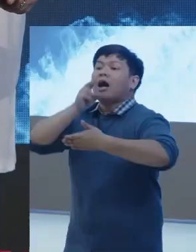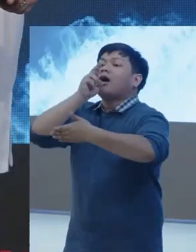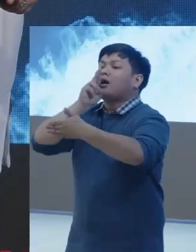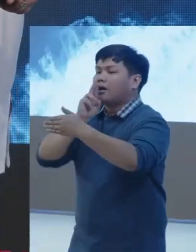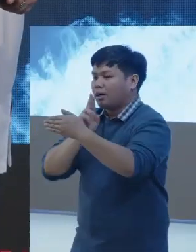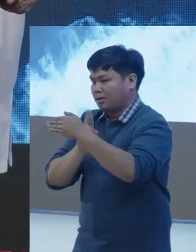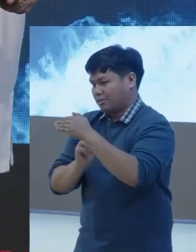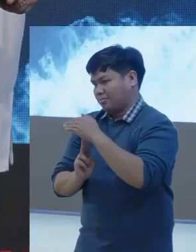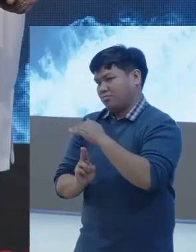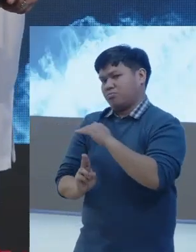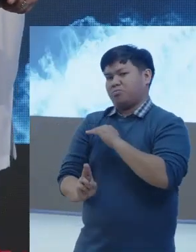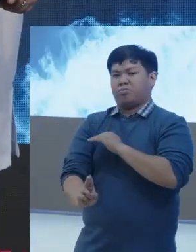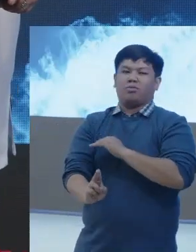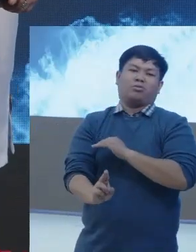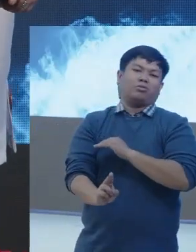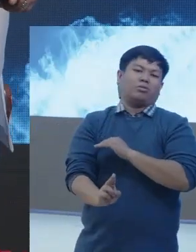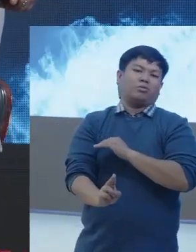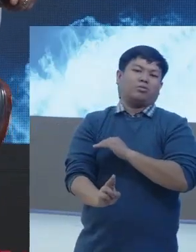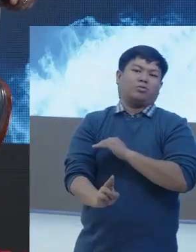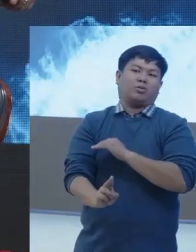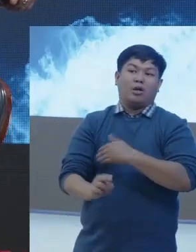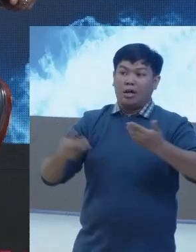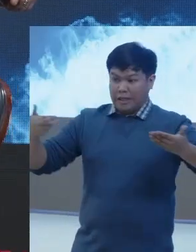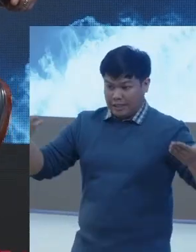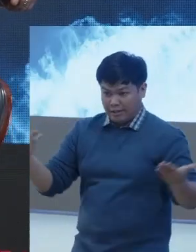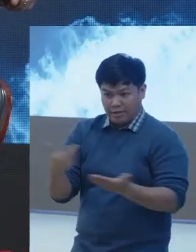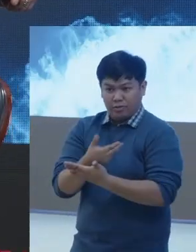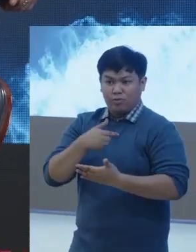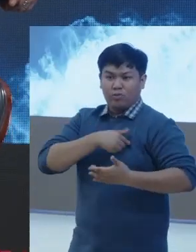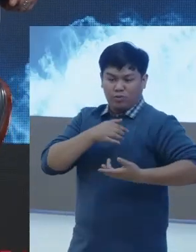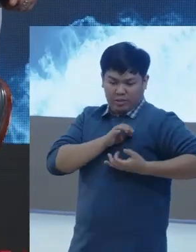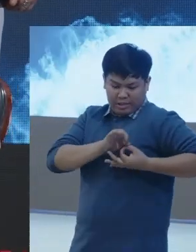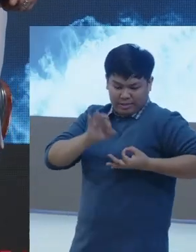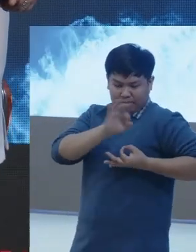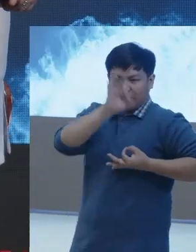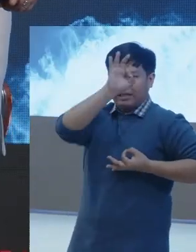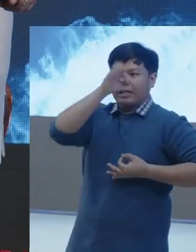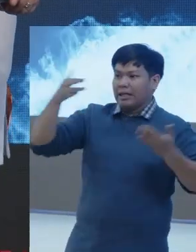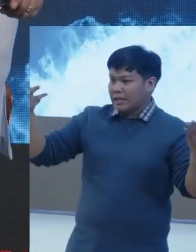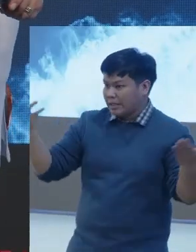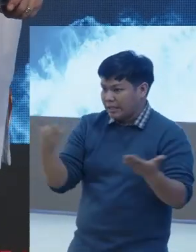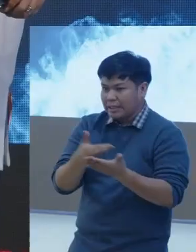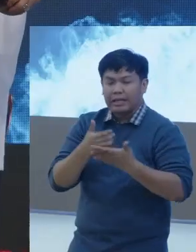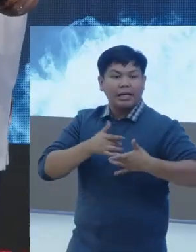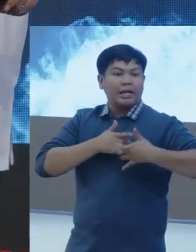spirit, to revive the spirit of the lowly and to revive